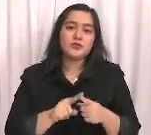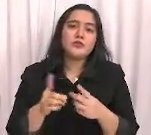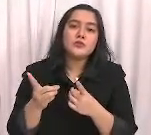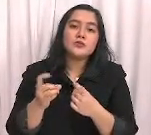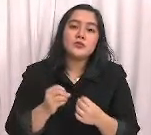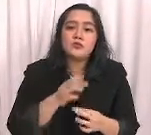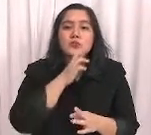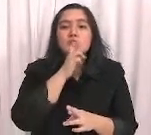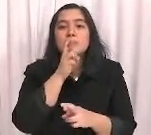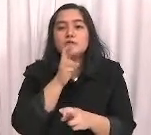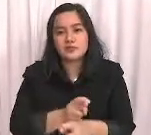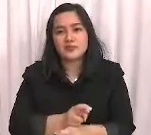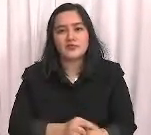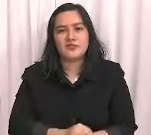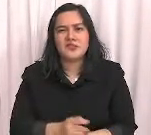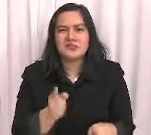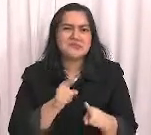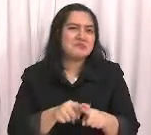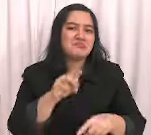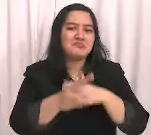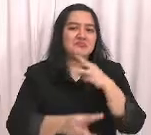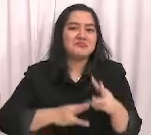ng sensya ng mga